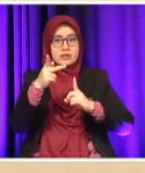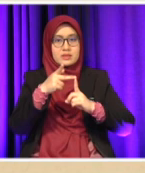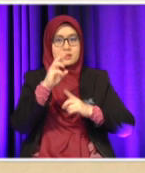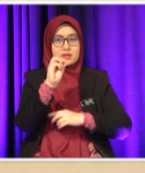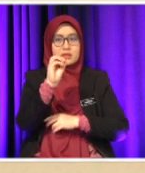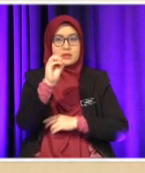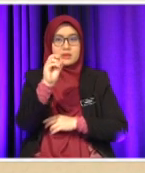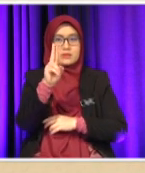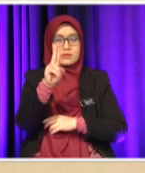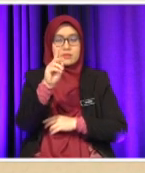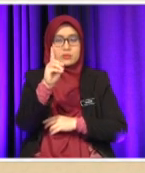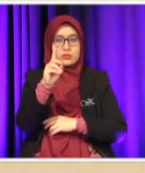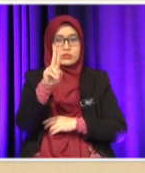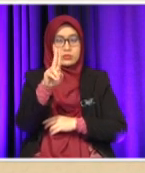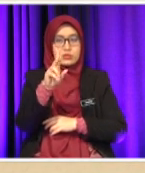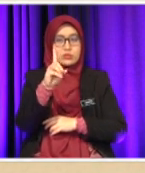tumbuhan